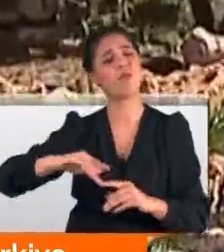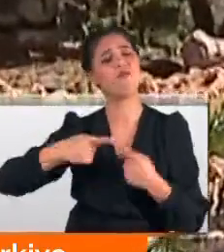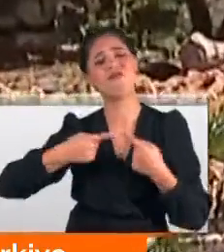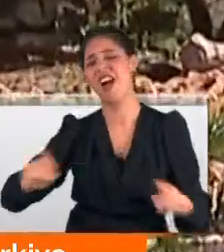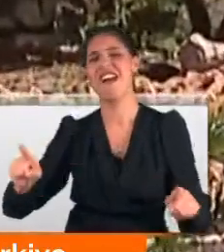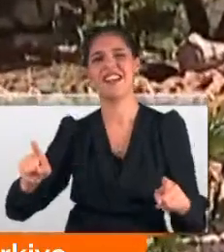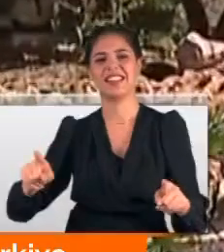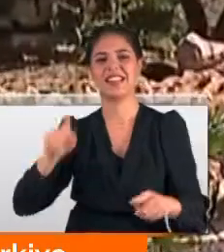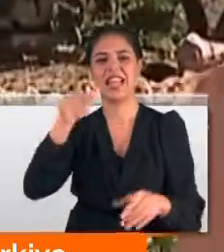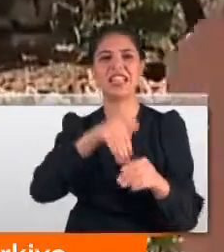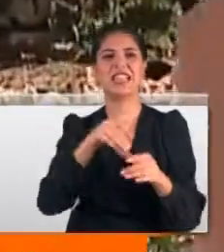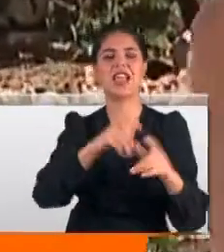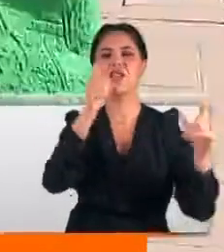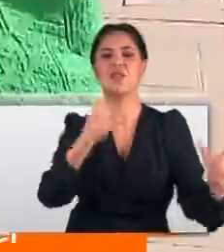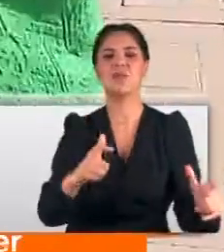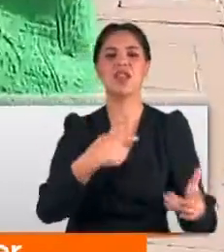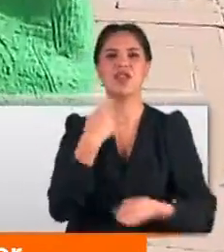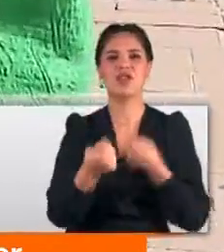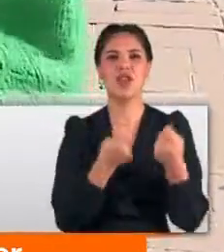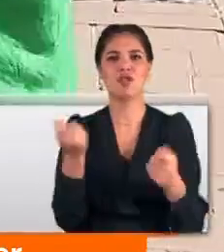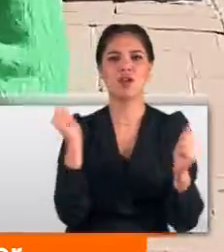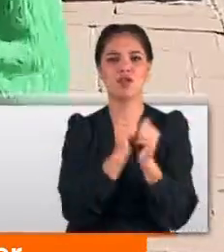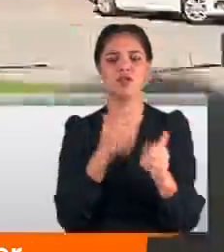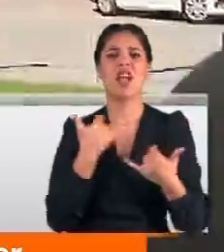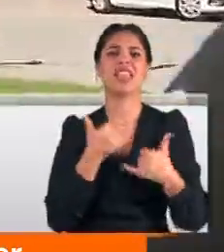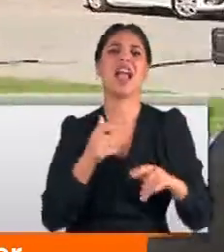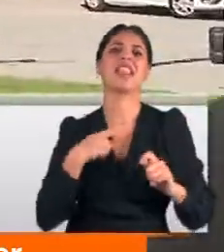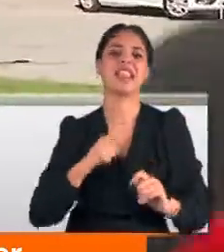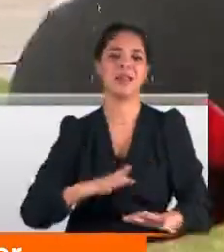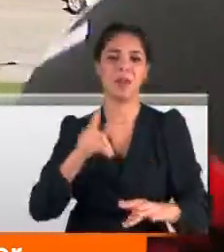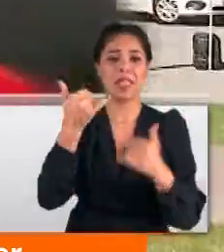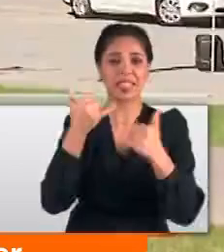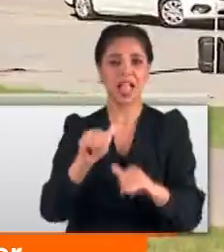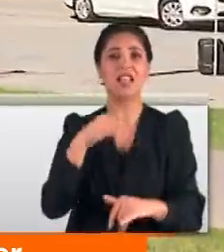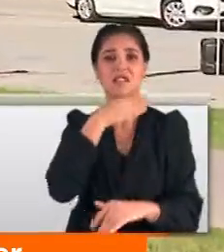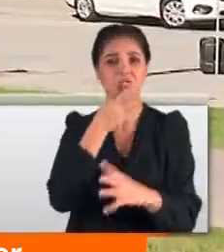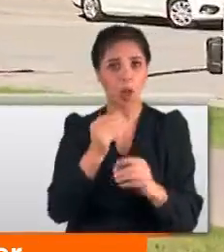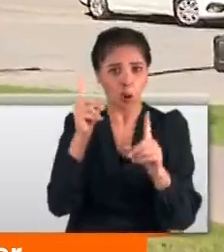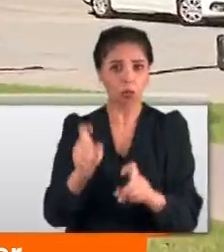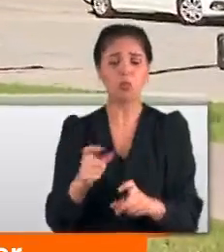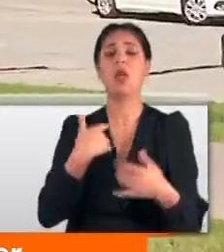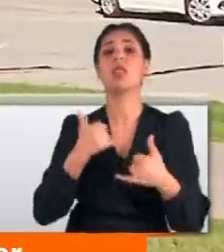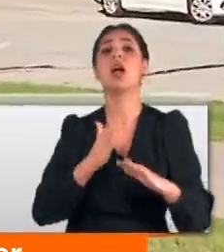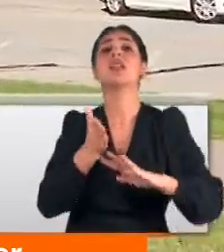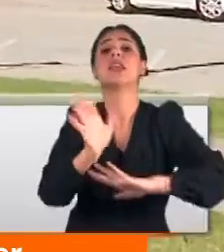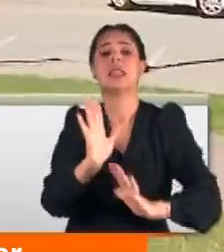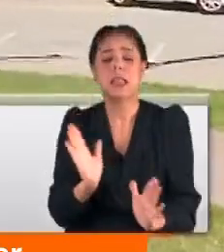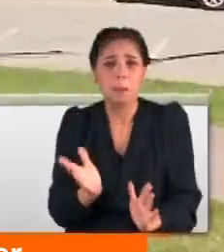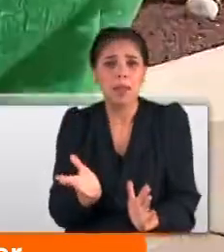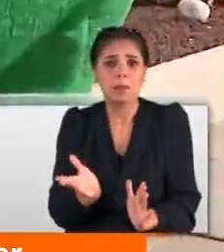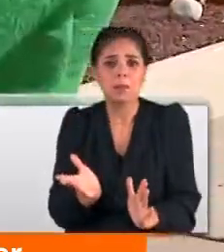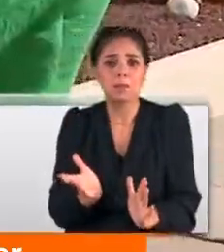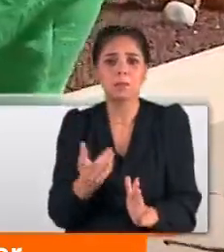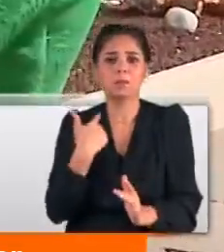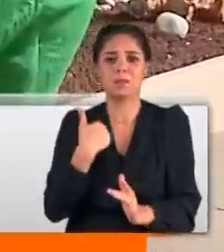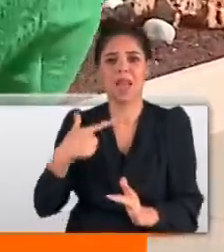bölgesinde çalışmalarımız çok yoğundu. Çok fazla bir tatil yapamadık. Bir tatil yapma şansınız oldu mu? Tatil yapamadım. Herhangi bir yere gidemedim.